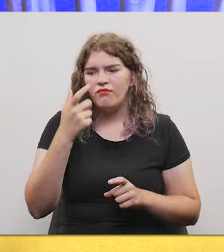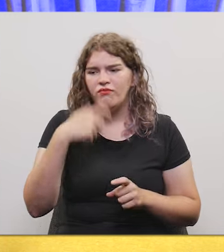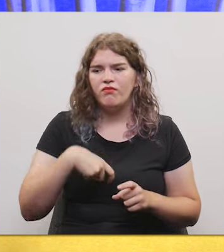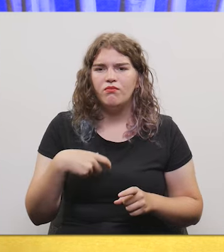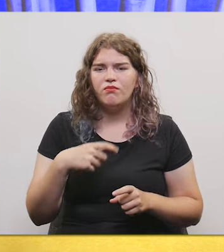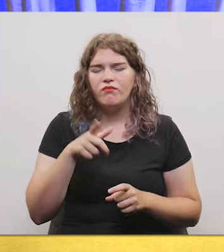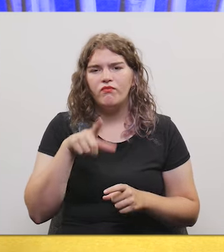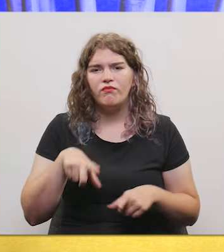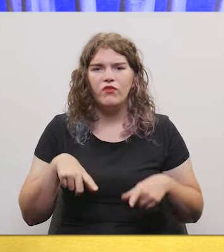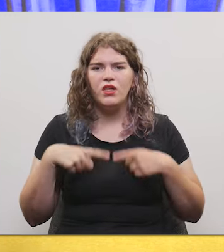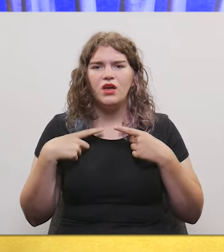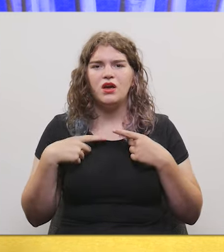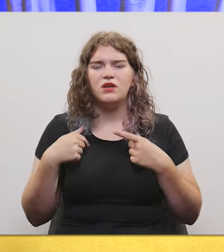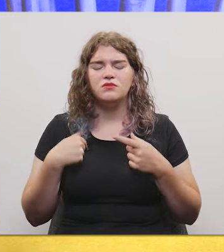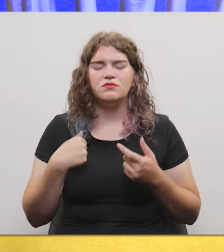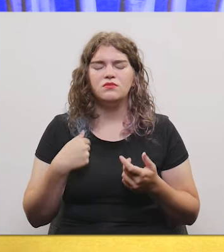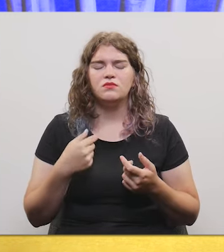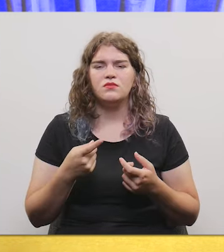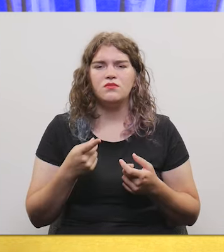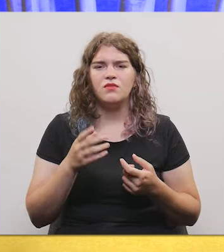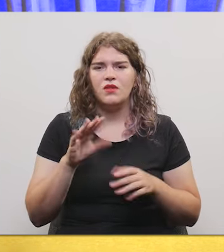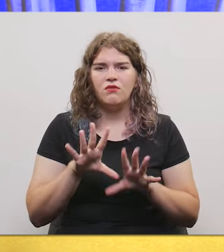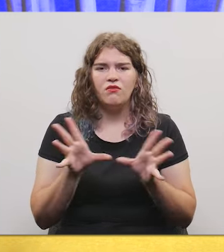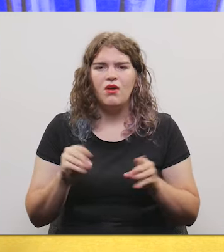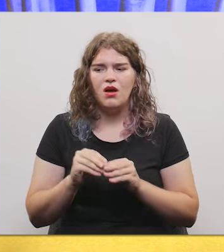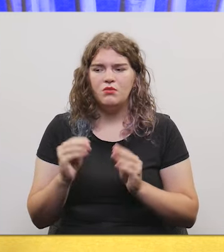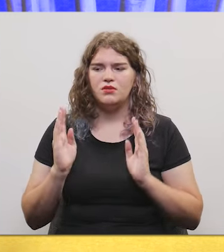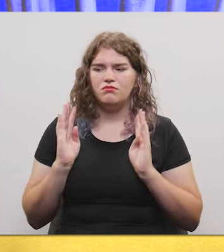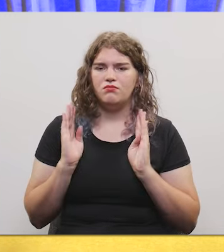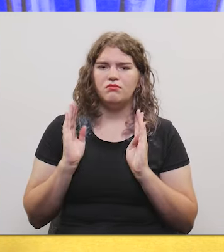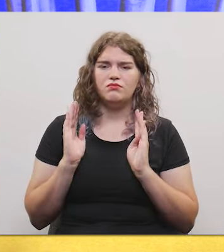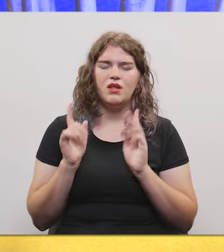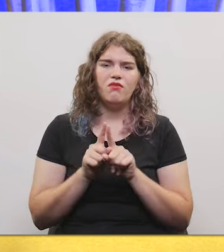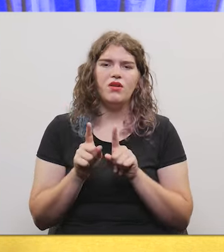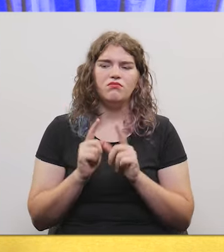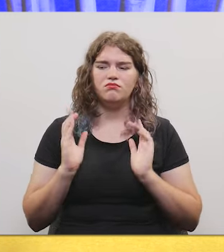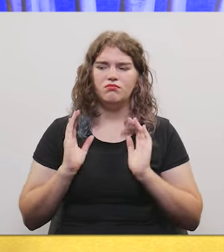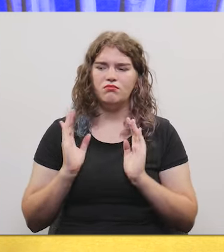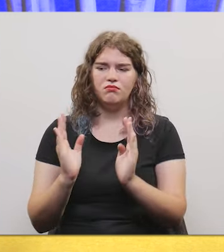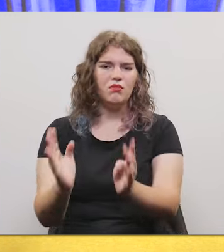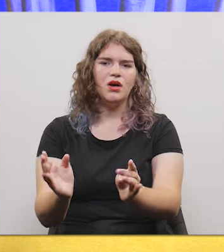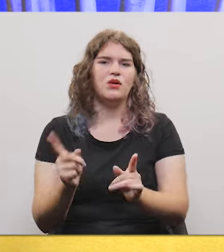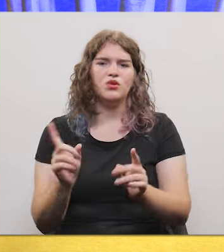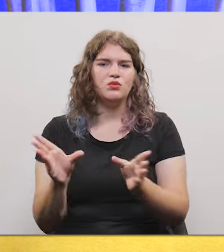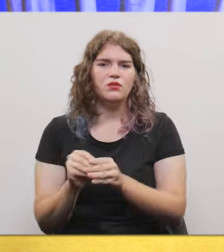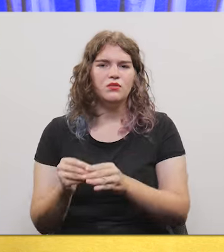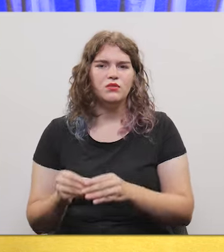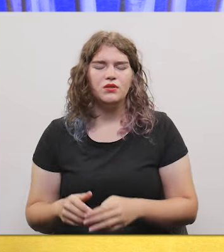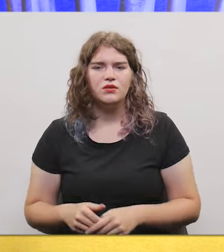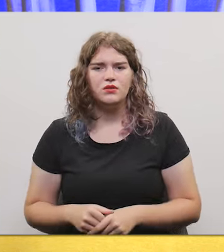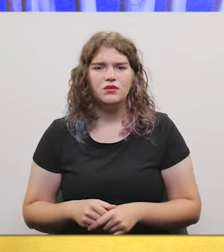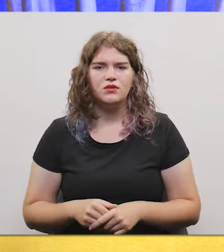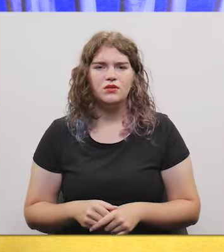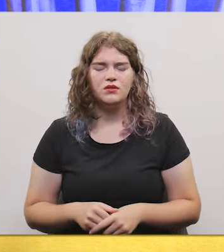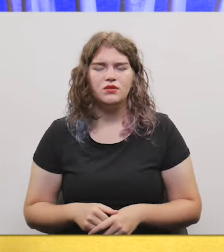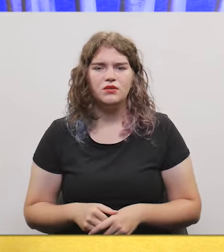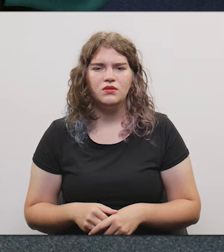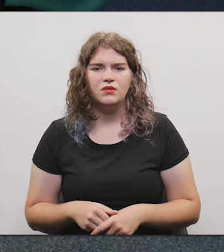mea pe plan profesional și familial se desfășura în paralel.